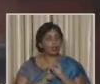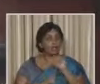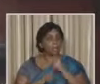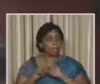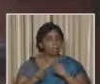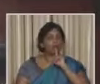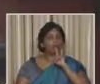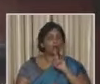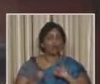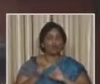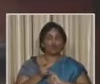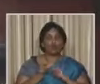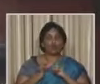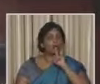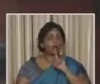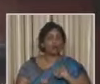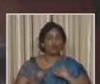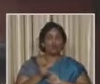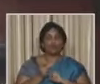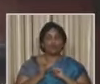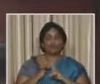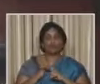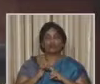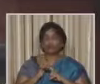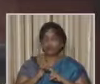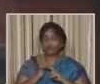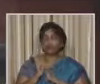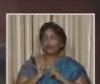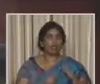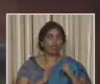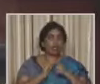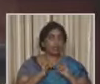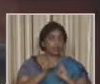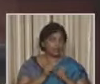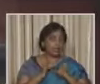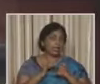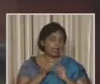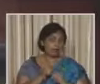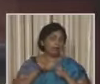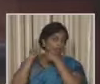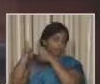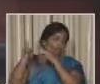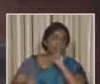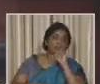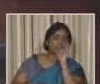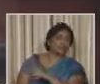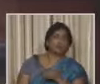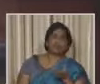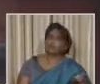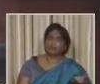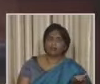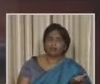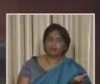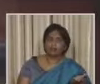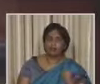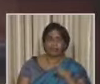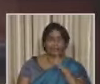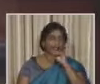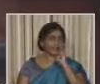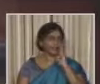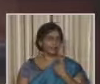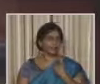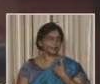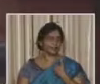என்பவர் அவரது உளவு பிரிவு உத்தியோகத்தர் என்று இராஜாங்க அமைச்சர் கூறுகின்றார். அப்படியானால் கௌரவ உறுப்பினரே, ISIS அமைப்பின் மீது